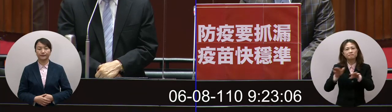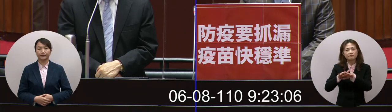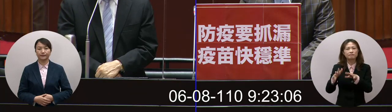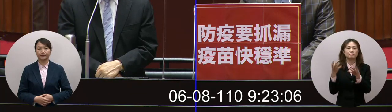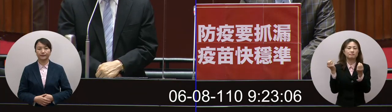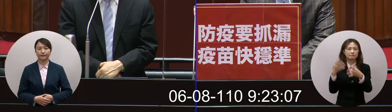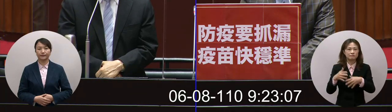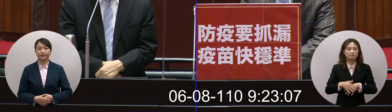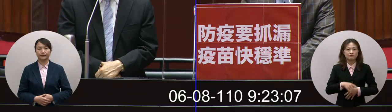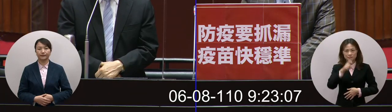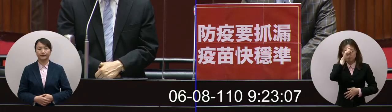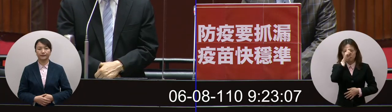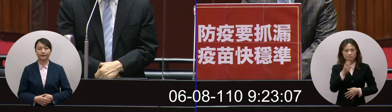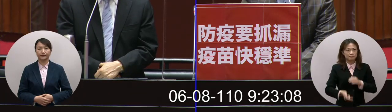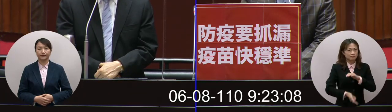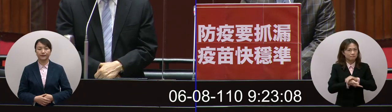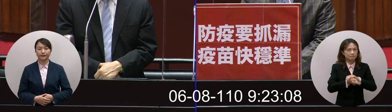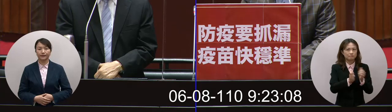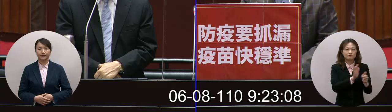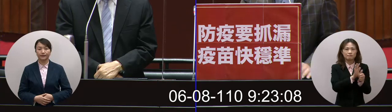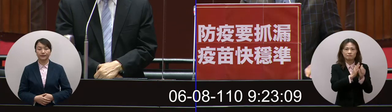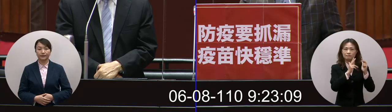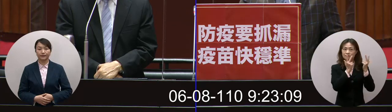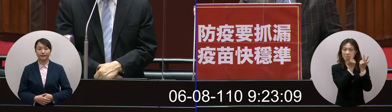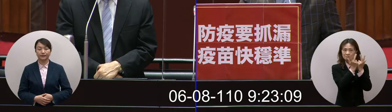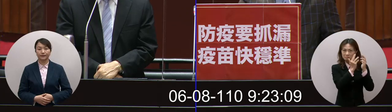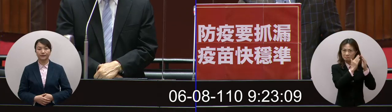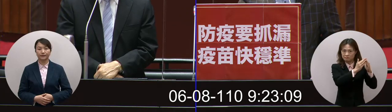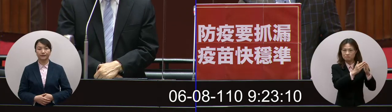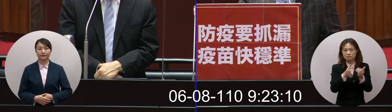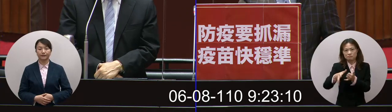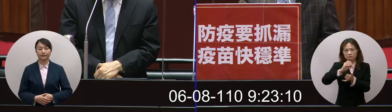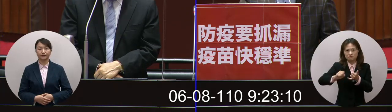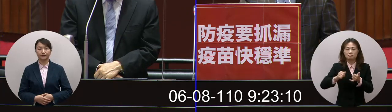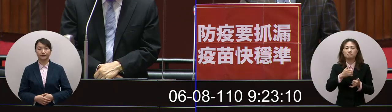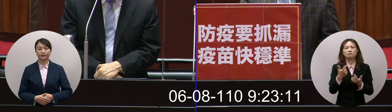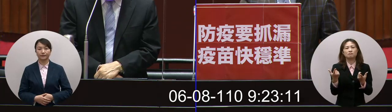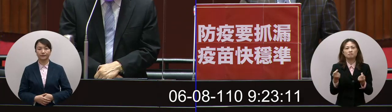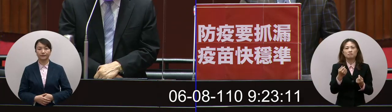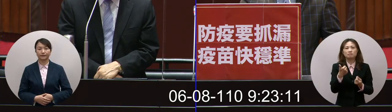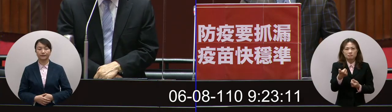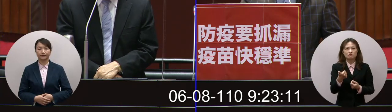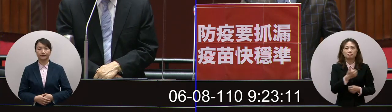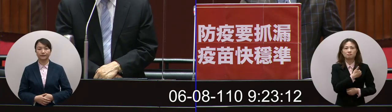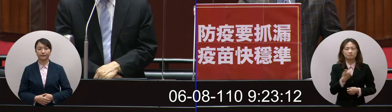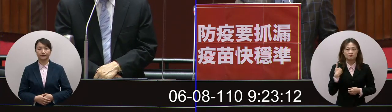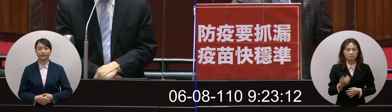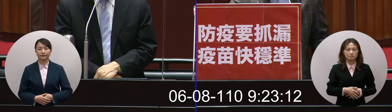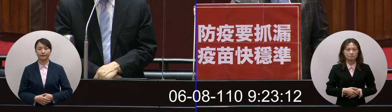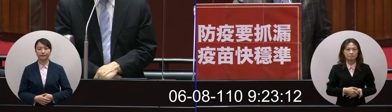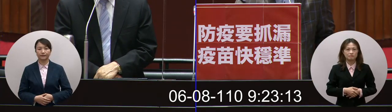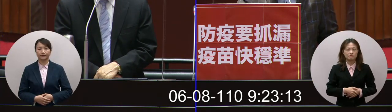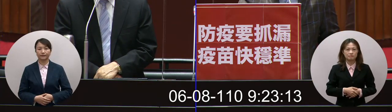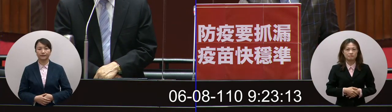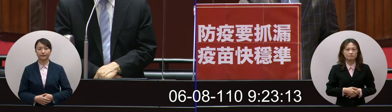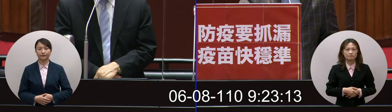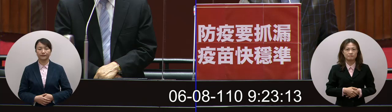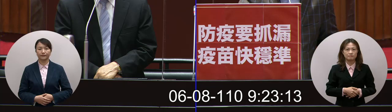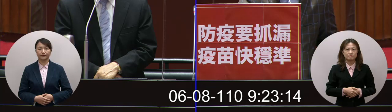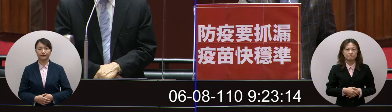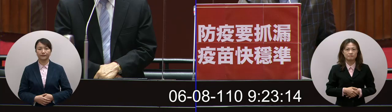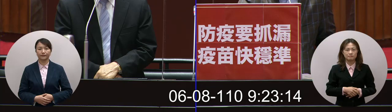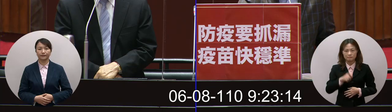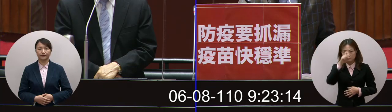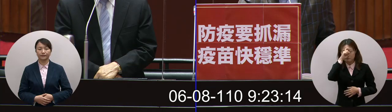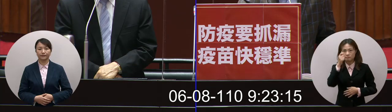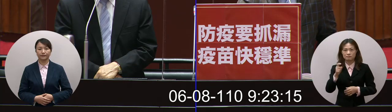把台新北顾起来，其实就是把台湾顾起来。当然，每一个县市拢爱和中央来互相协助，啊，继续甲